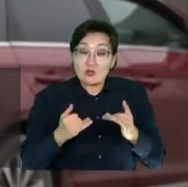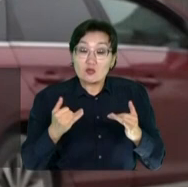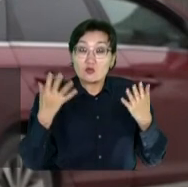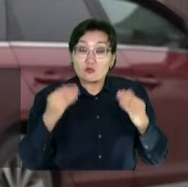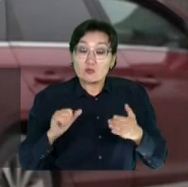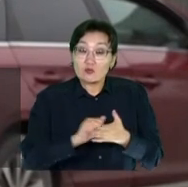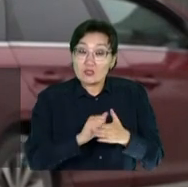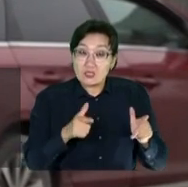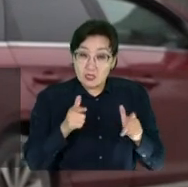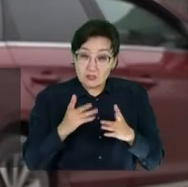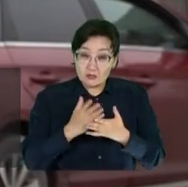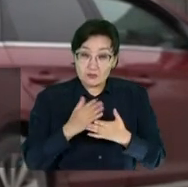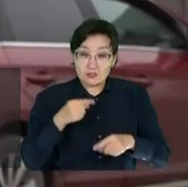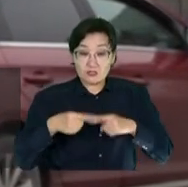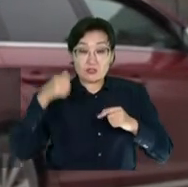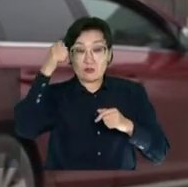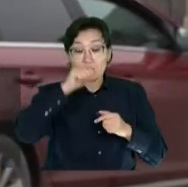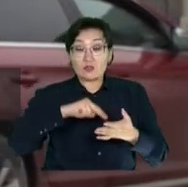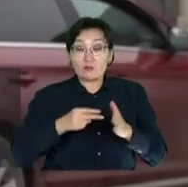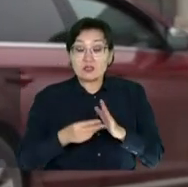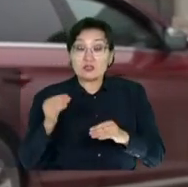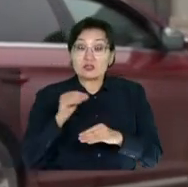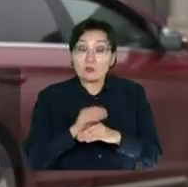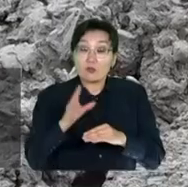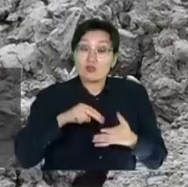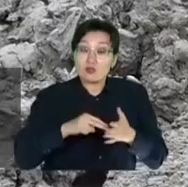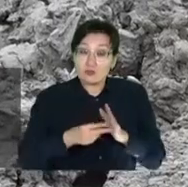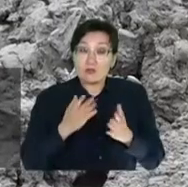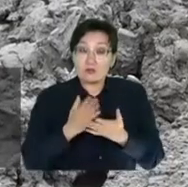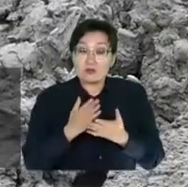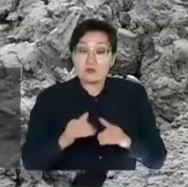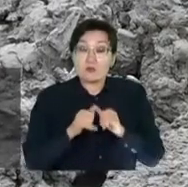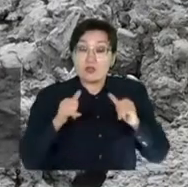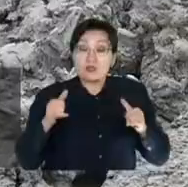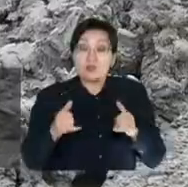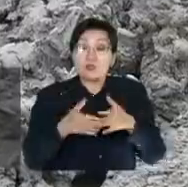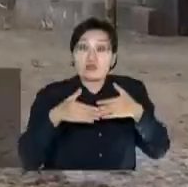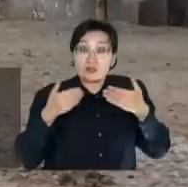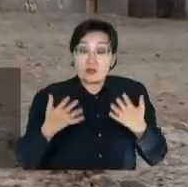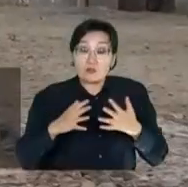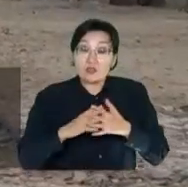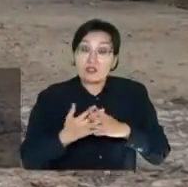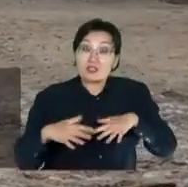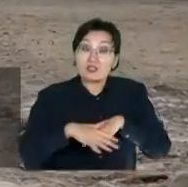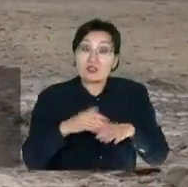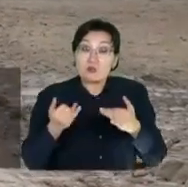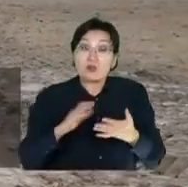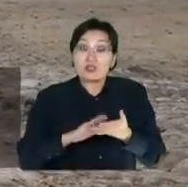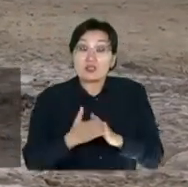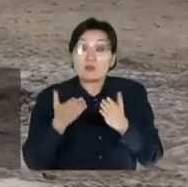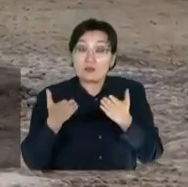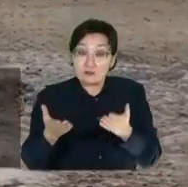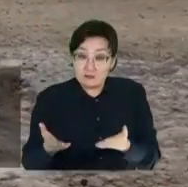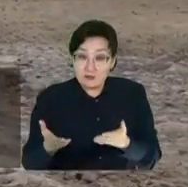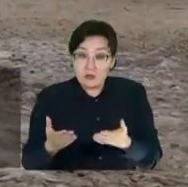құжаттарын дайындап отырмыз. Келесі жылға планға қосамыз деген жоспарымыз бар. Өркениеттен жұрдаймыз деген ауыл халқының қазіргі көрінісі.